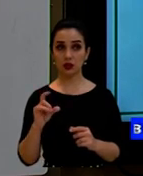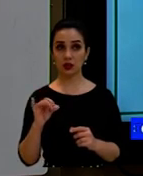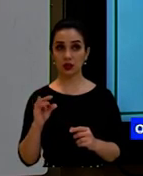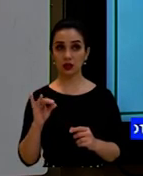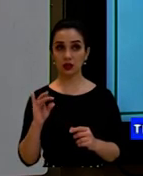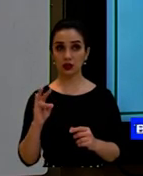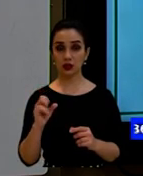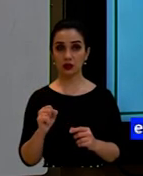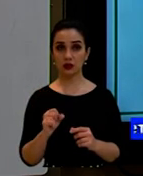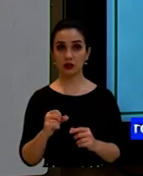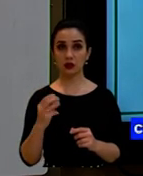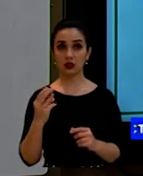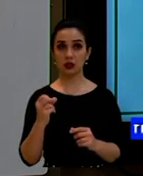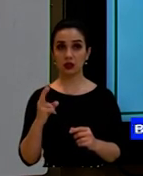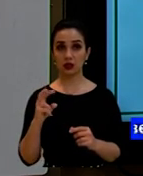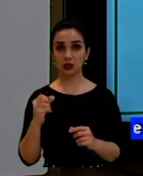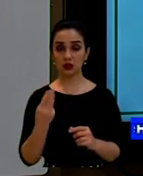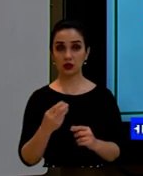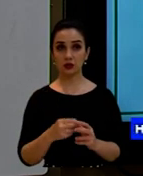хижина и шалаш с очагом.